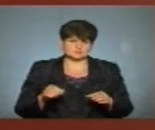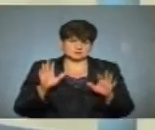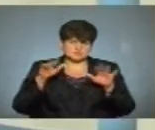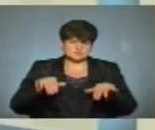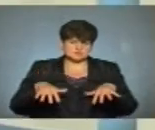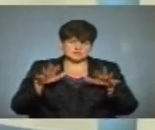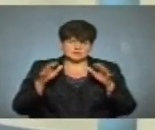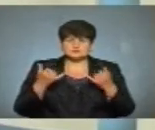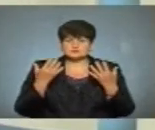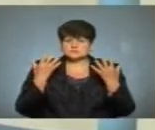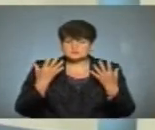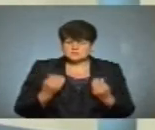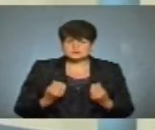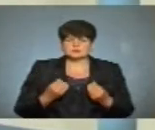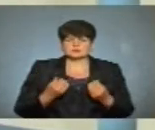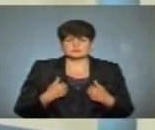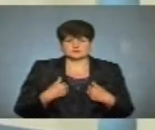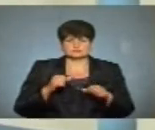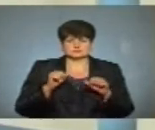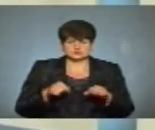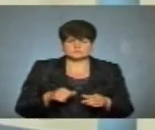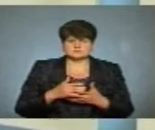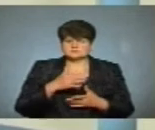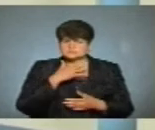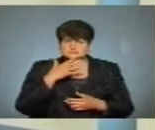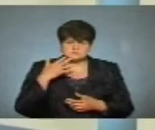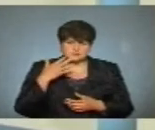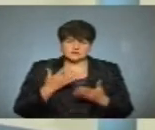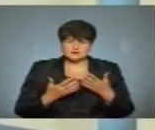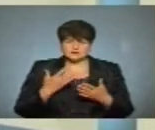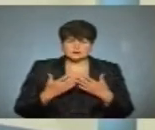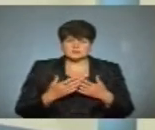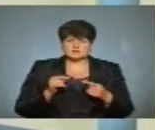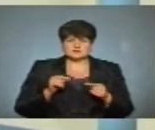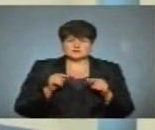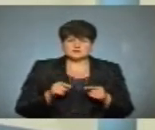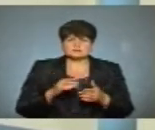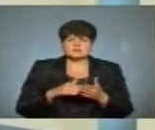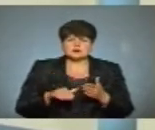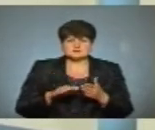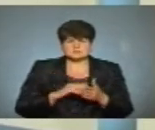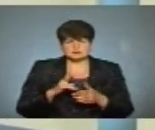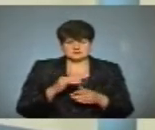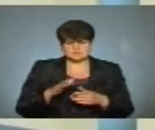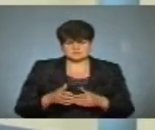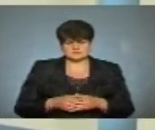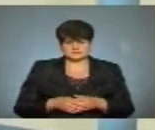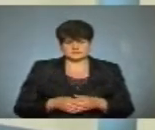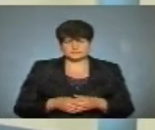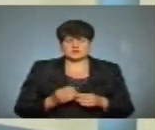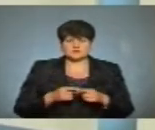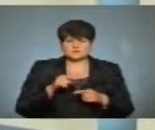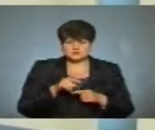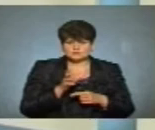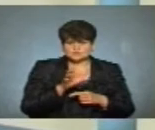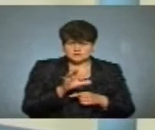Так, на сьогоднішній день ресурс у нас є достатній, але не стільки протистояти, скільки ліквідовувати наслідки стихії. В цьому